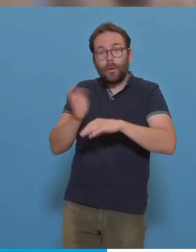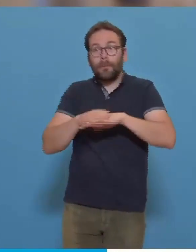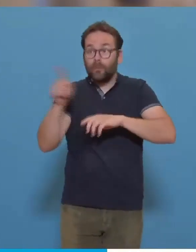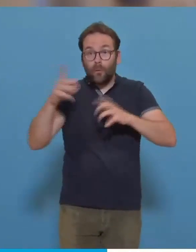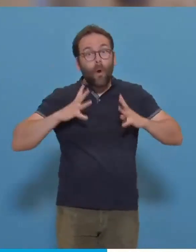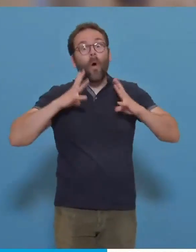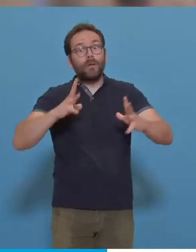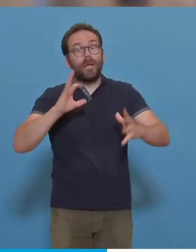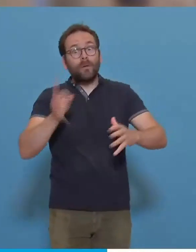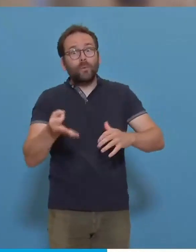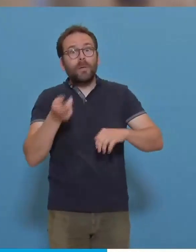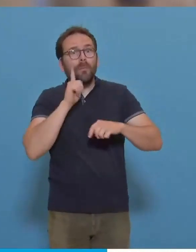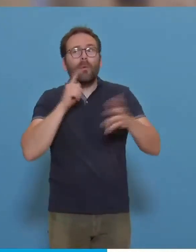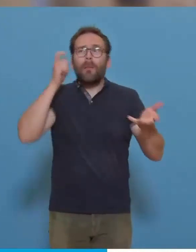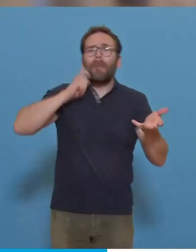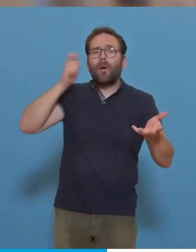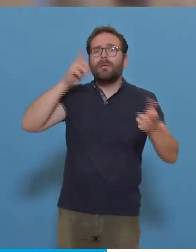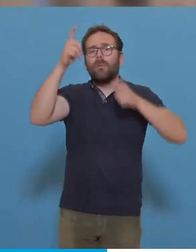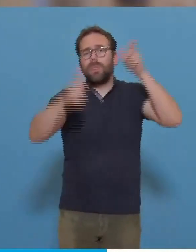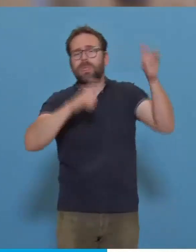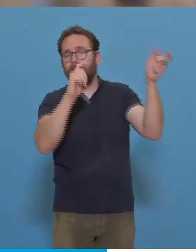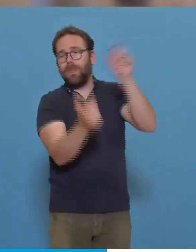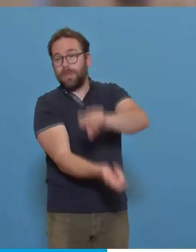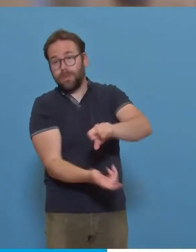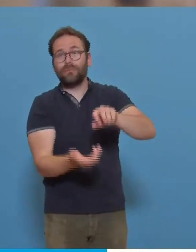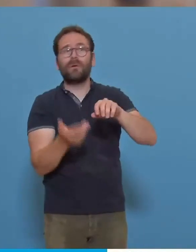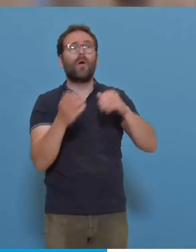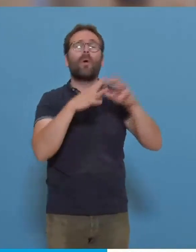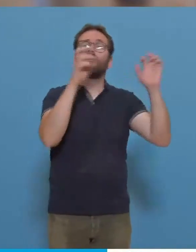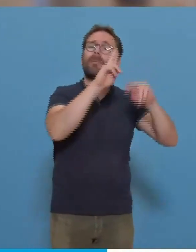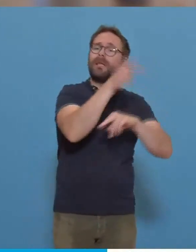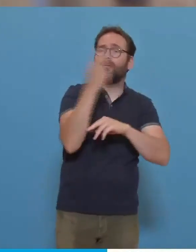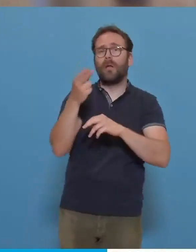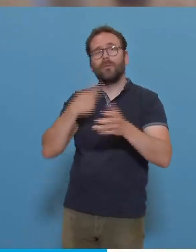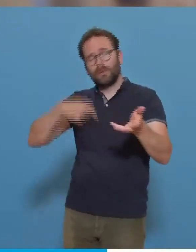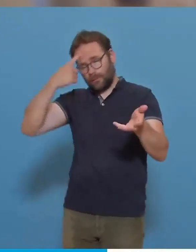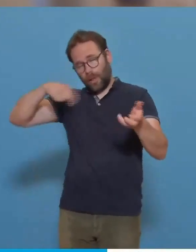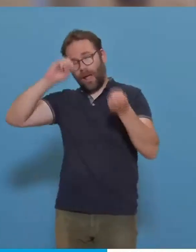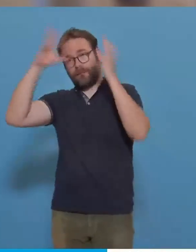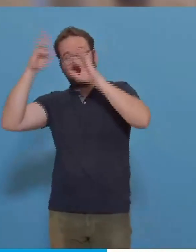nous l'avons vu il y a encore quelques jours, à la fois à l'Assemblée nationale et dans notre opinion. Merci à vous.